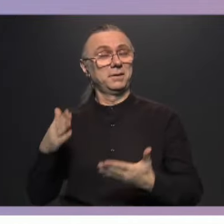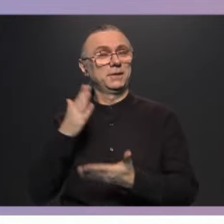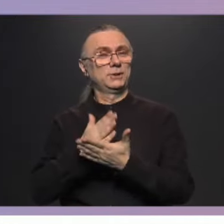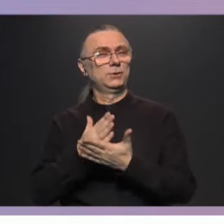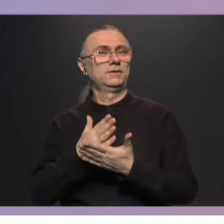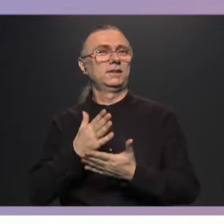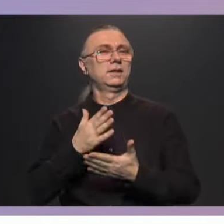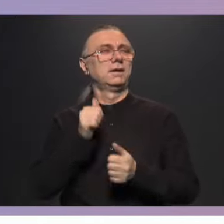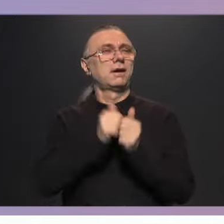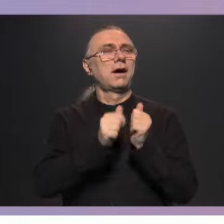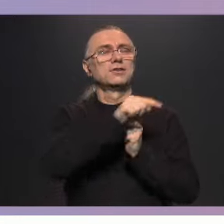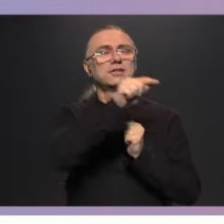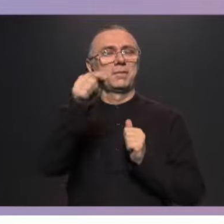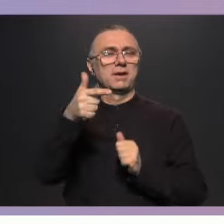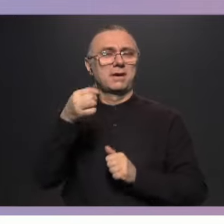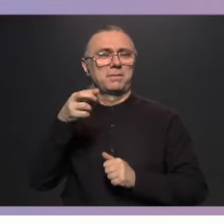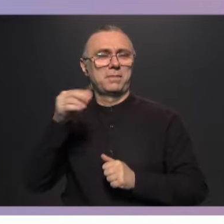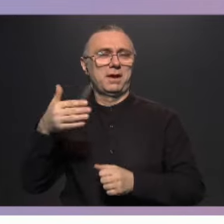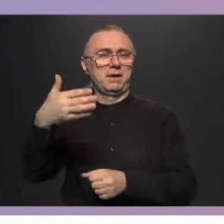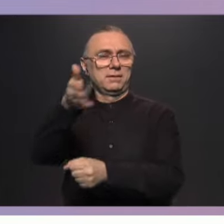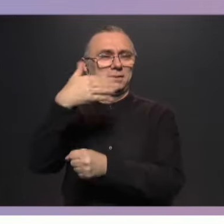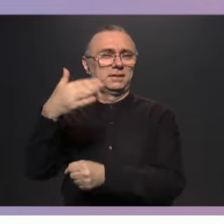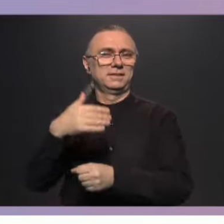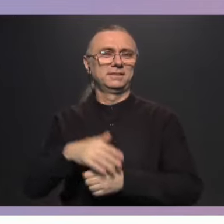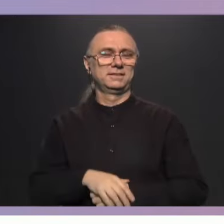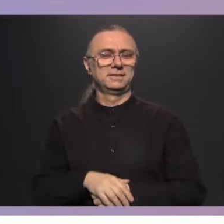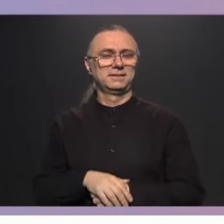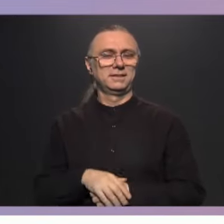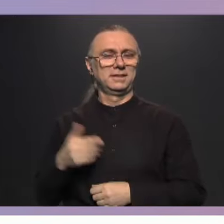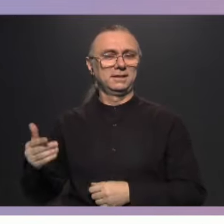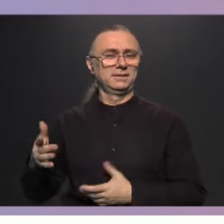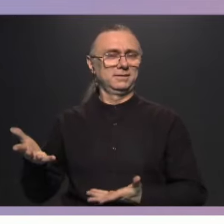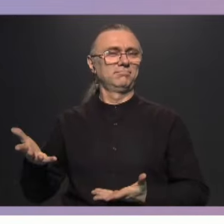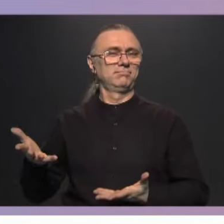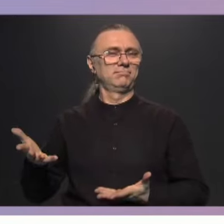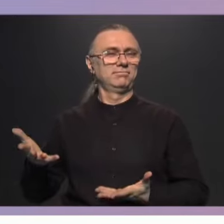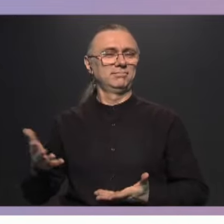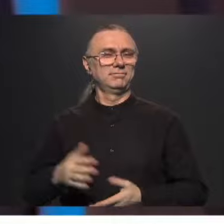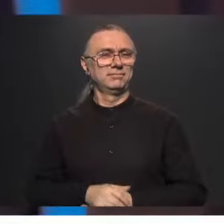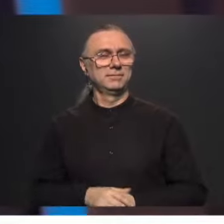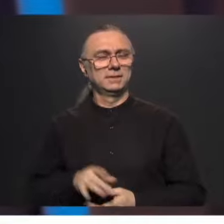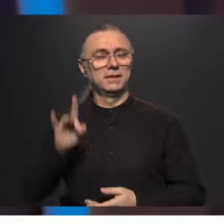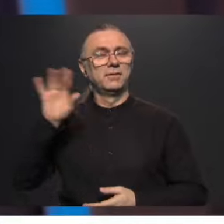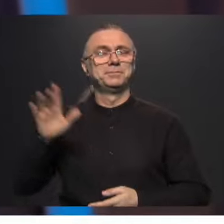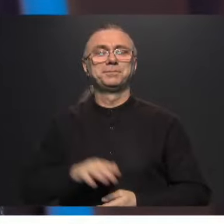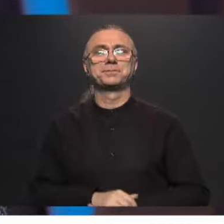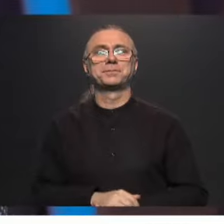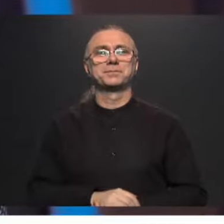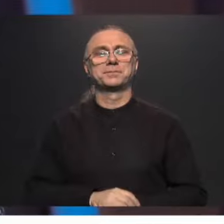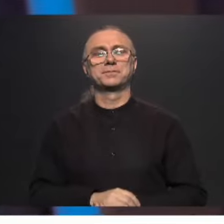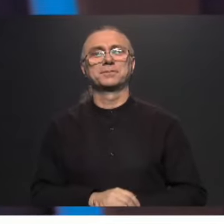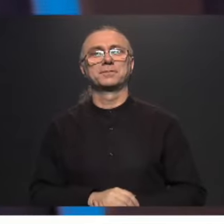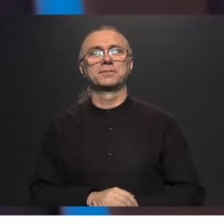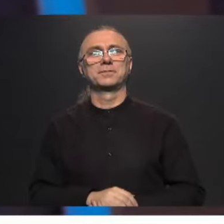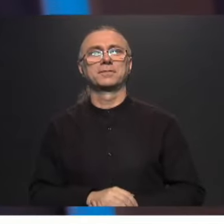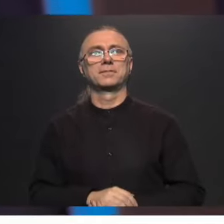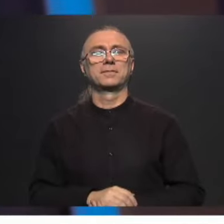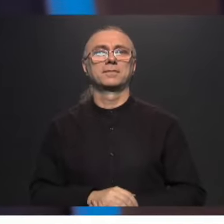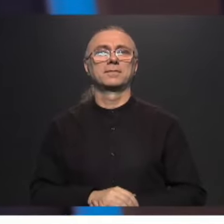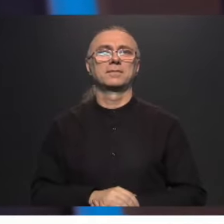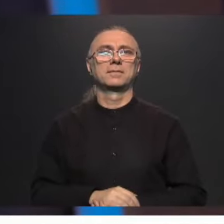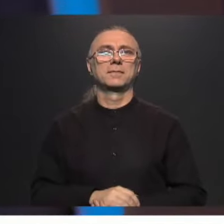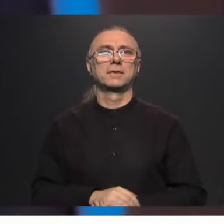народа они остаются, есть и будут всегда, пока стоит Россия, по крайней мере. Благодарю вас, отец Пахомий, за эту программу,